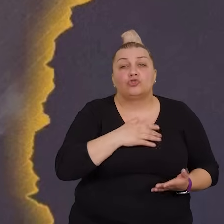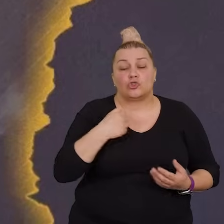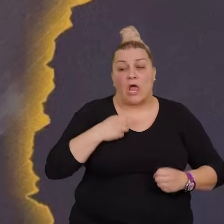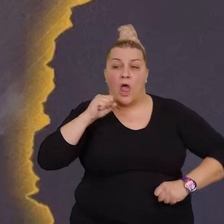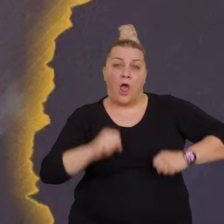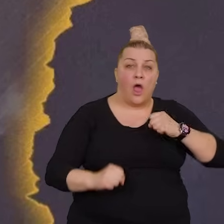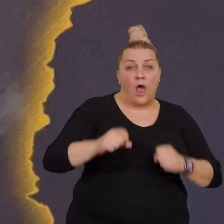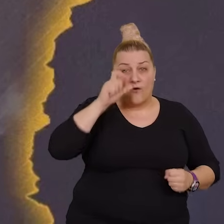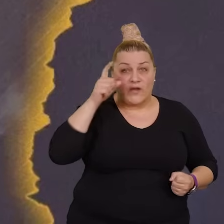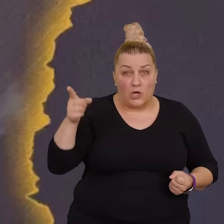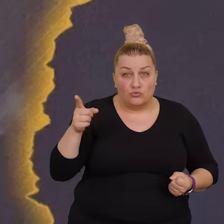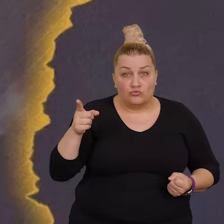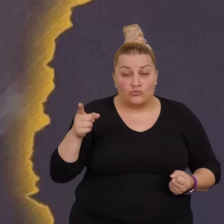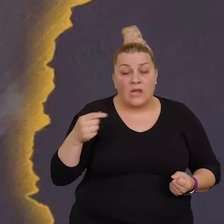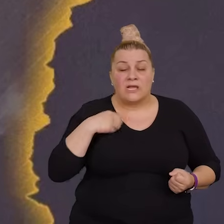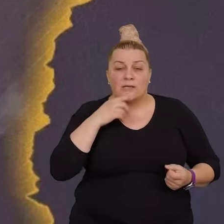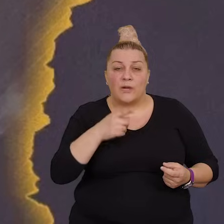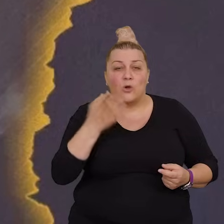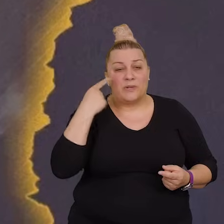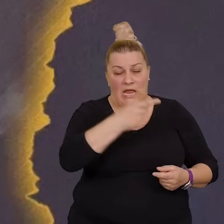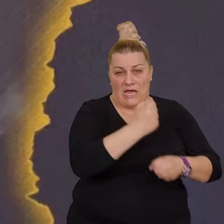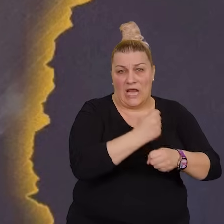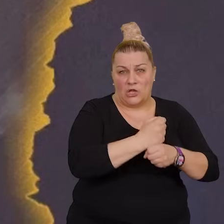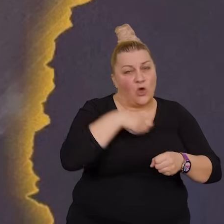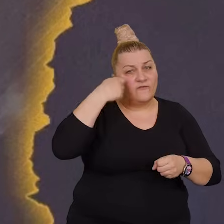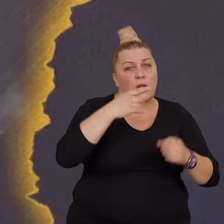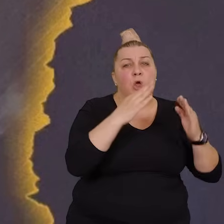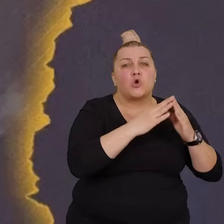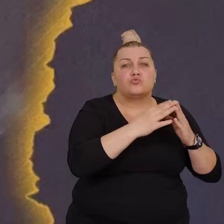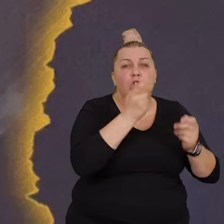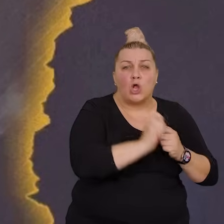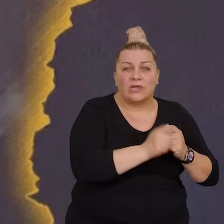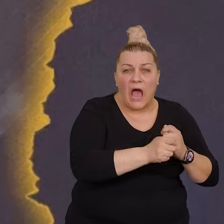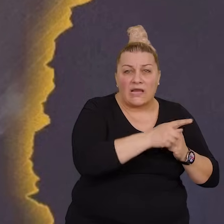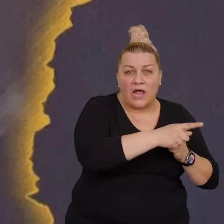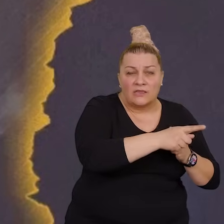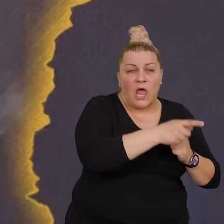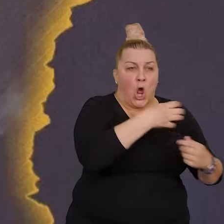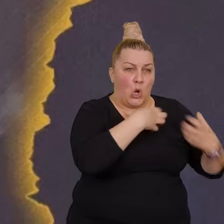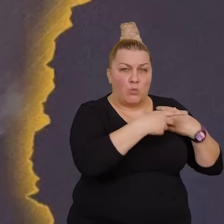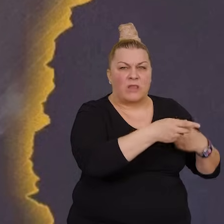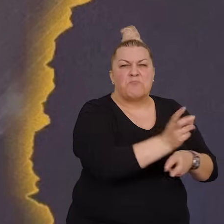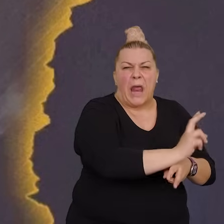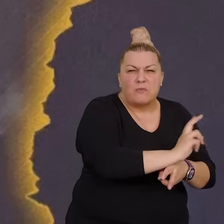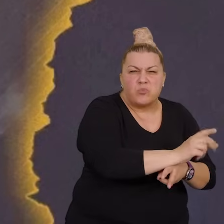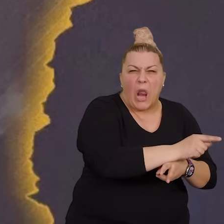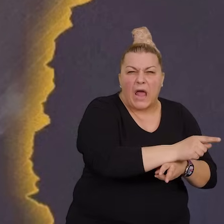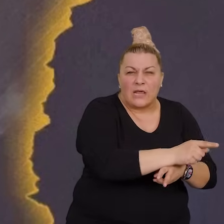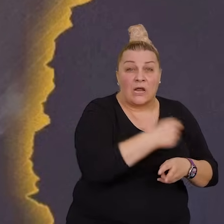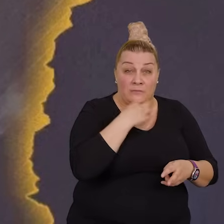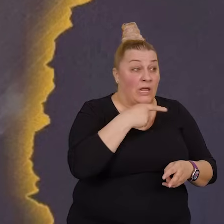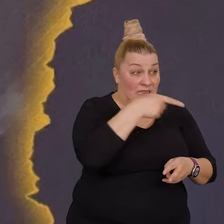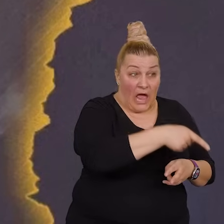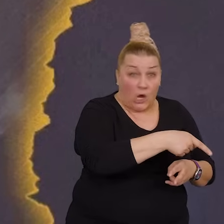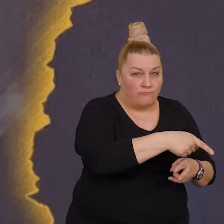igraš Frank Underwooda u Kući od karata. Je Frank Underwood jedan čovjek koji je manipulator, koji je sve kontra onoga što je bio